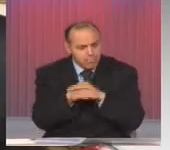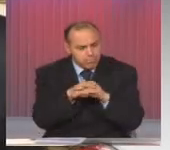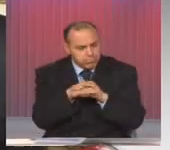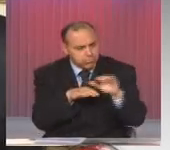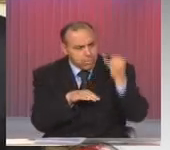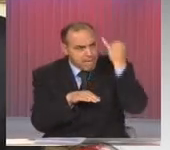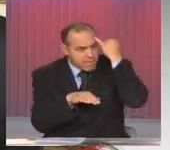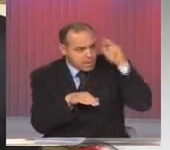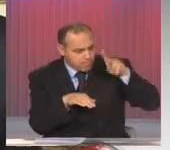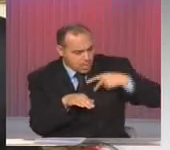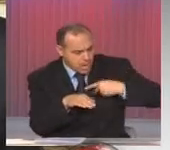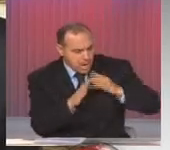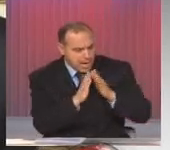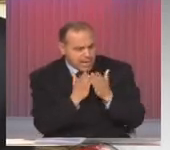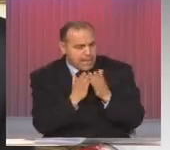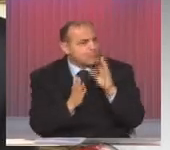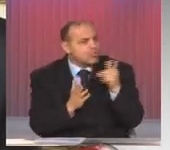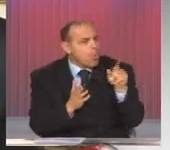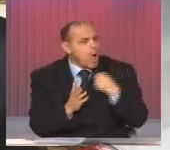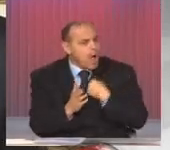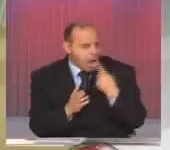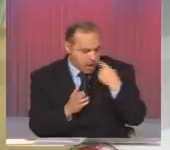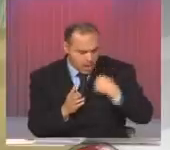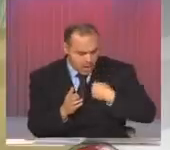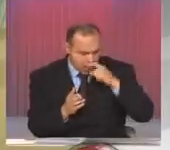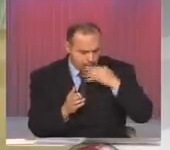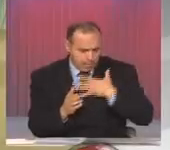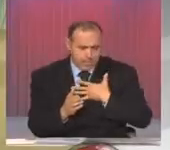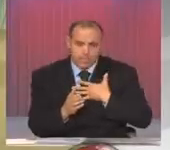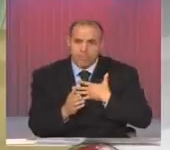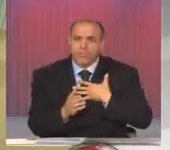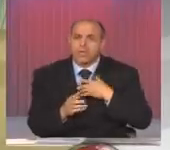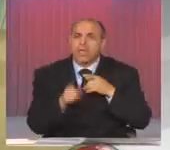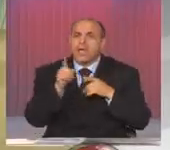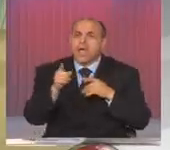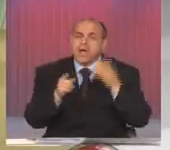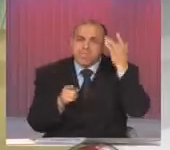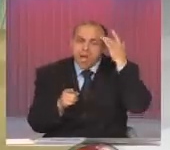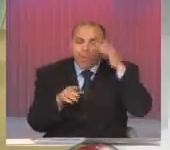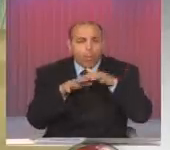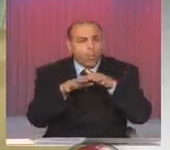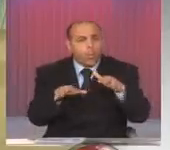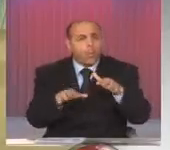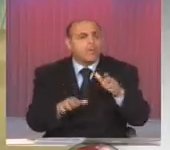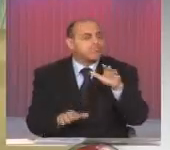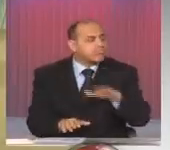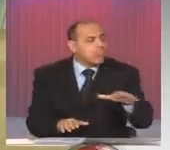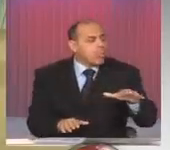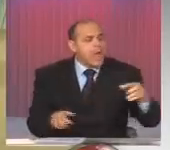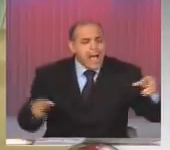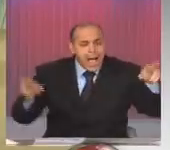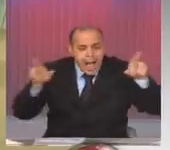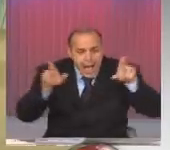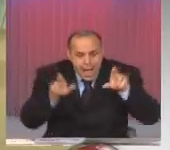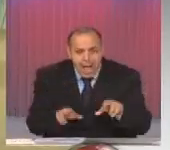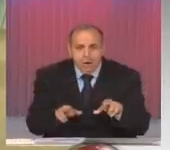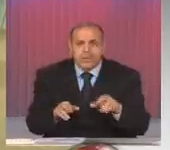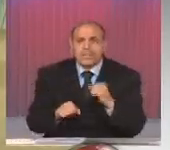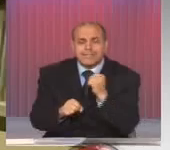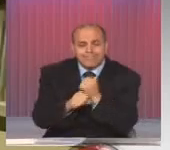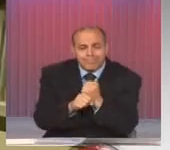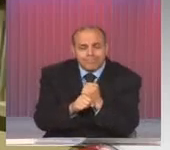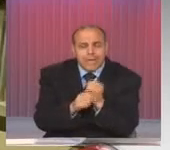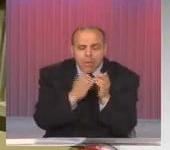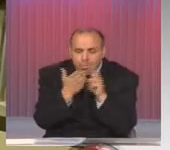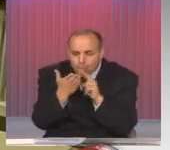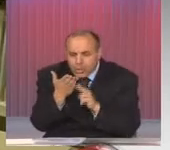اخترع الكتاب، كلمة الكتاب هو اللي اخترعها. إرساء ثقافة المطالعة في المجتمع وإعادة هيكلة وظيفة قطاع